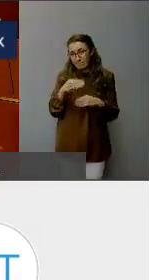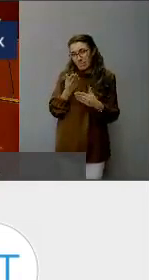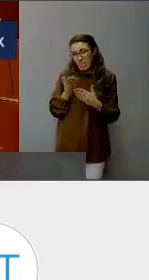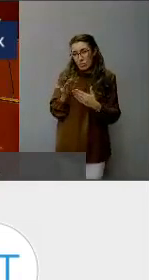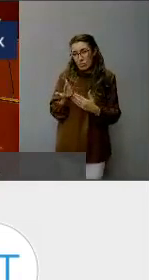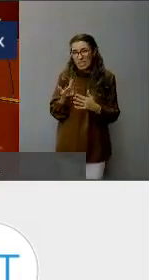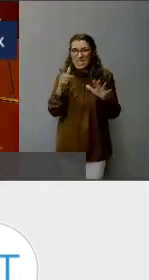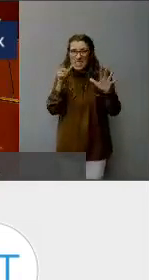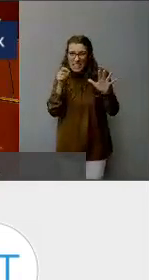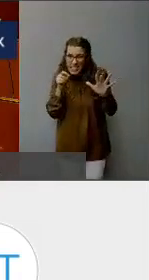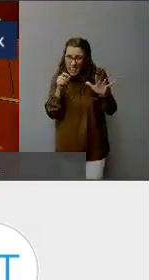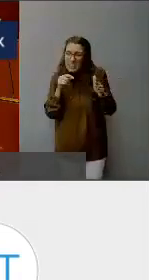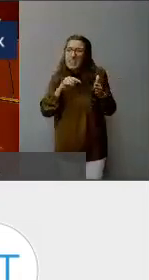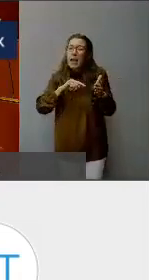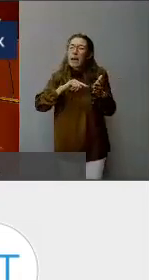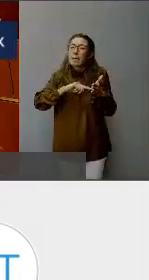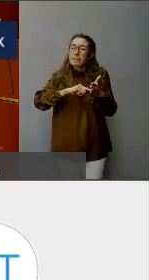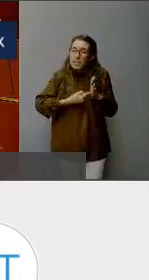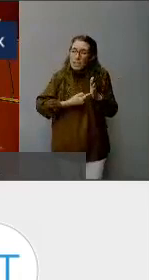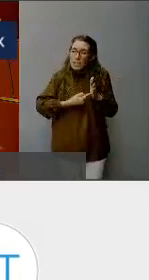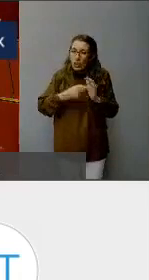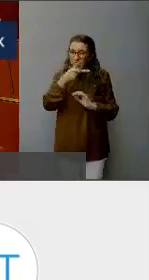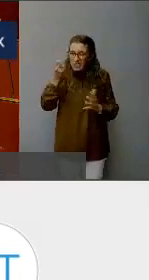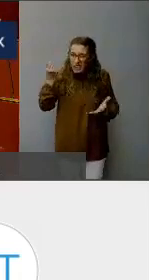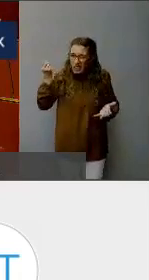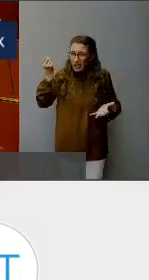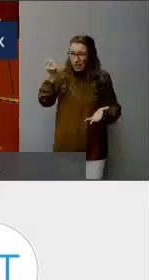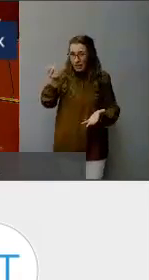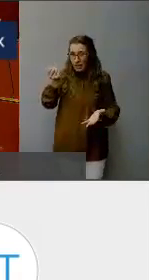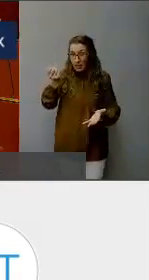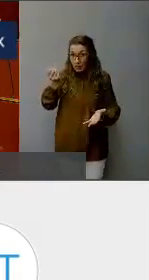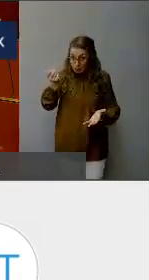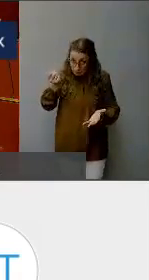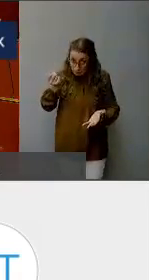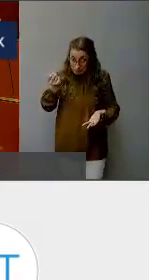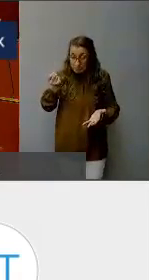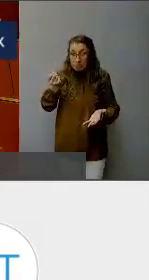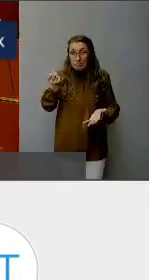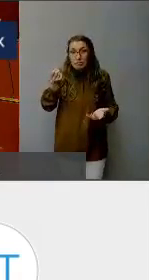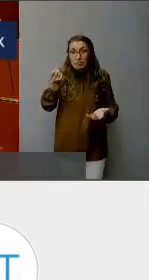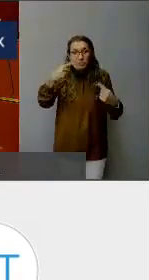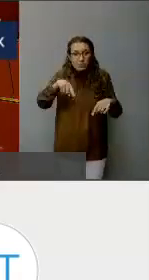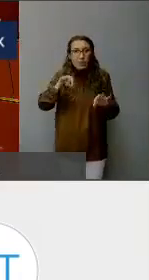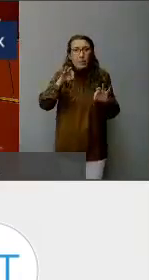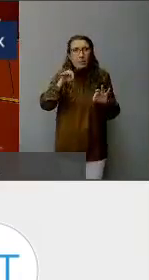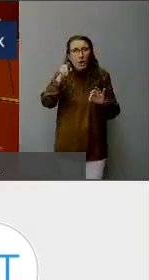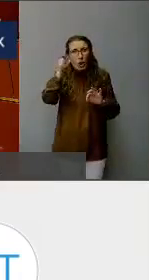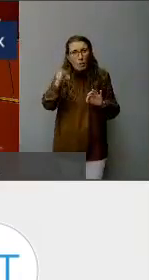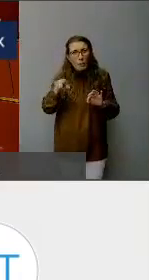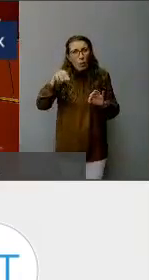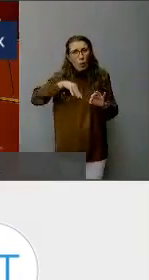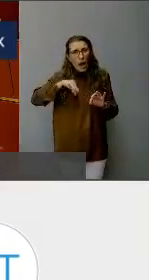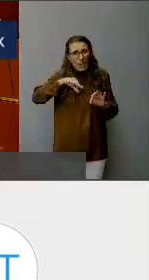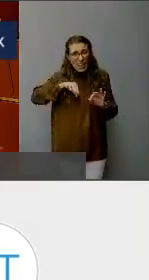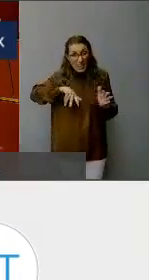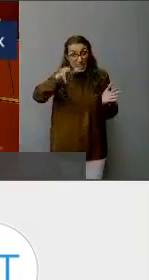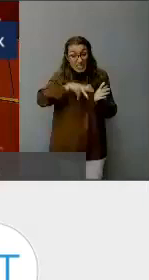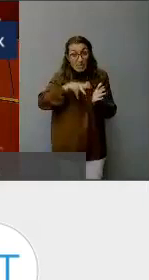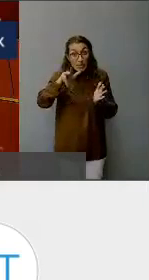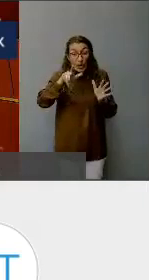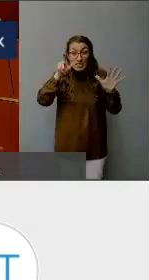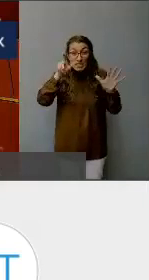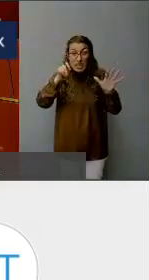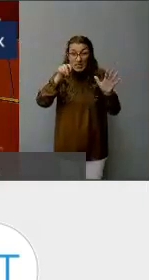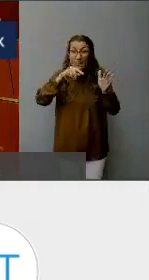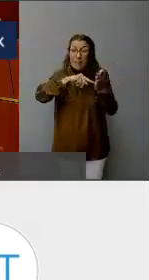facciamo di questi calcoli i libri il signor catania dorno da questa delibera guadagnerà circa 70 milioni di euro una bella una